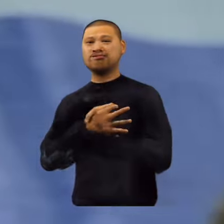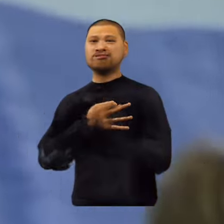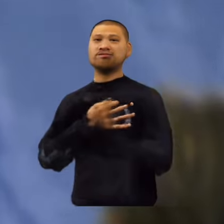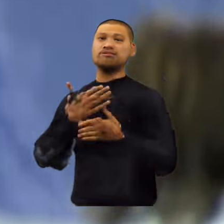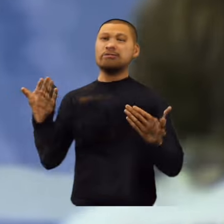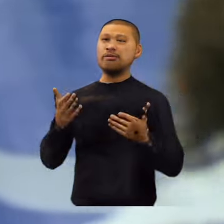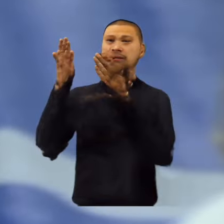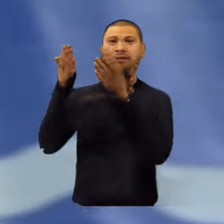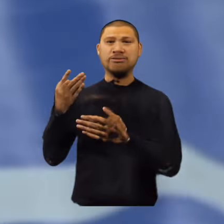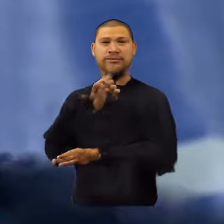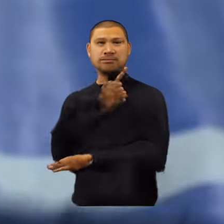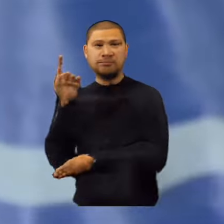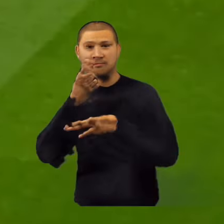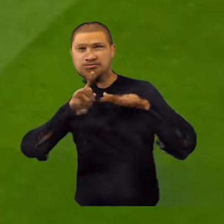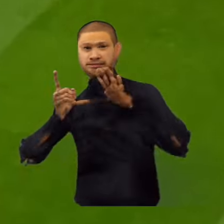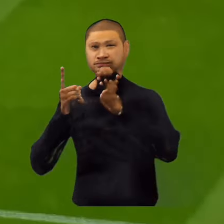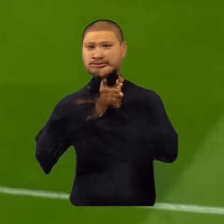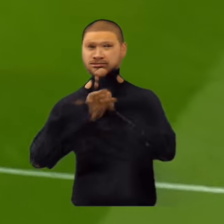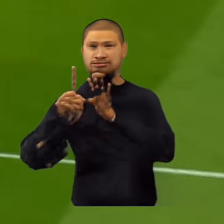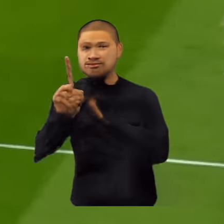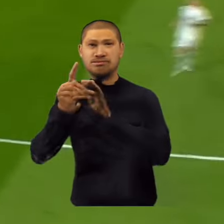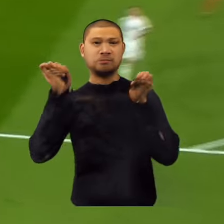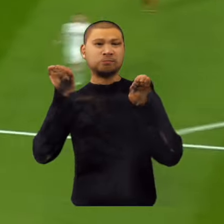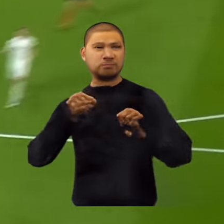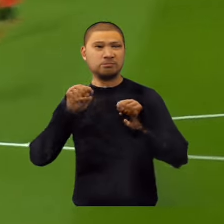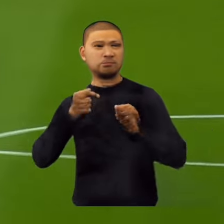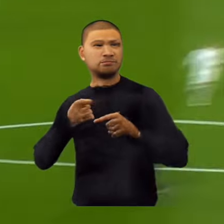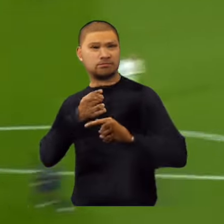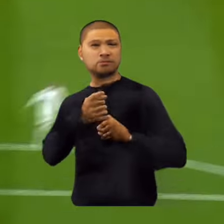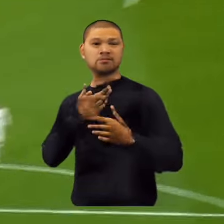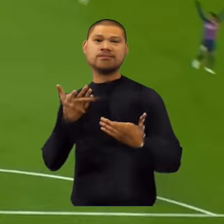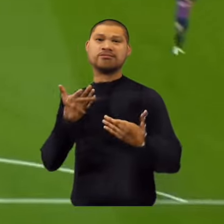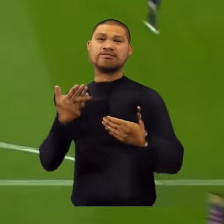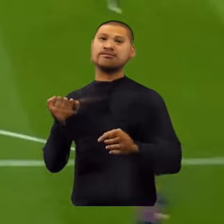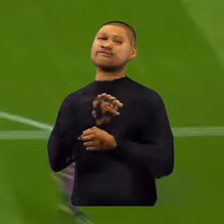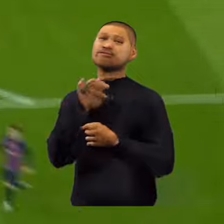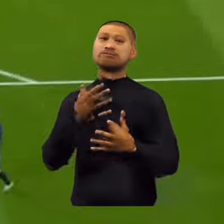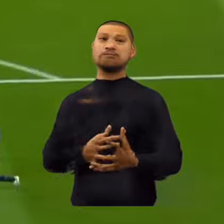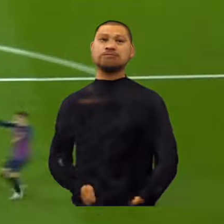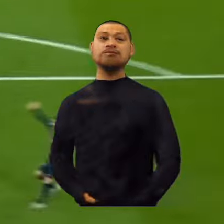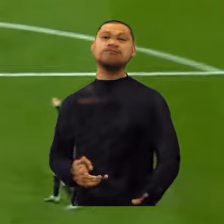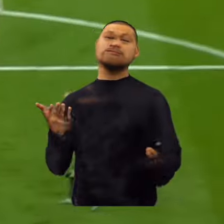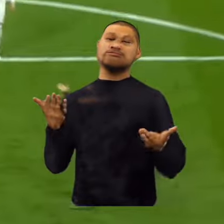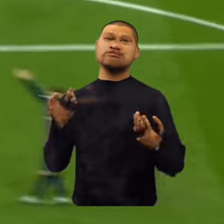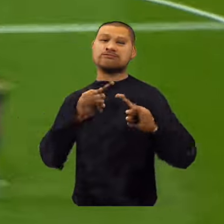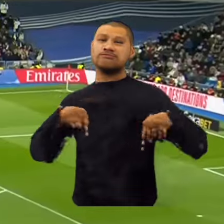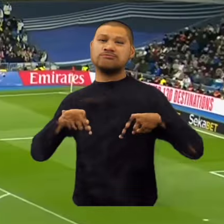Quelle opportunité. Il était seul, Kessié. Il enlève et la position était également illicite.